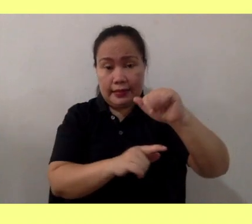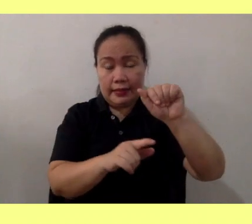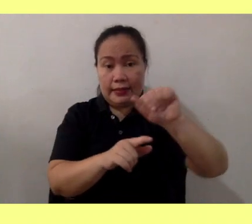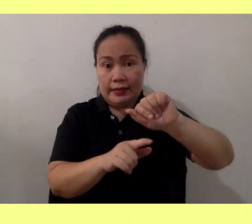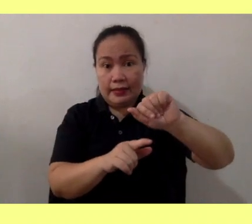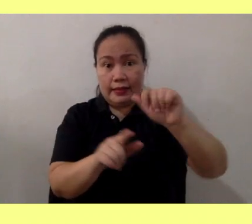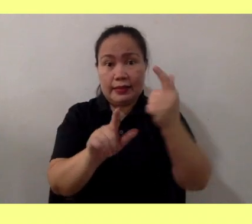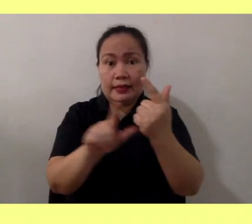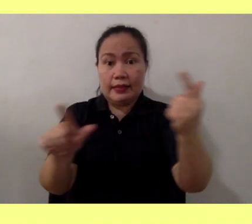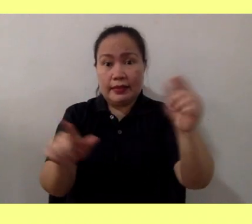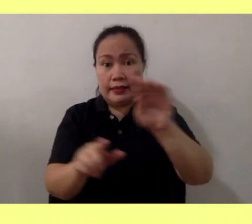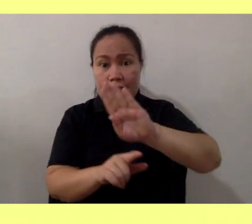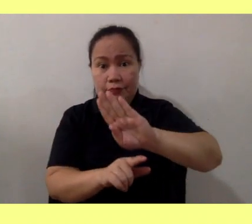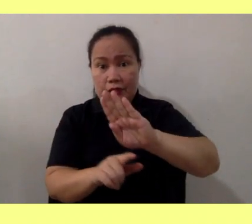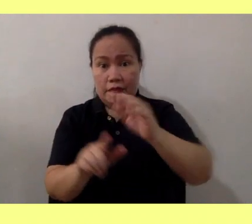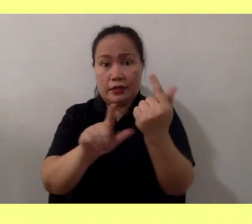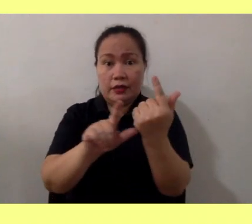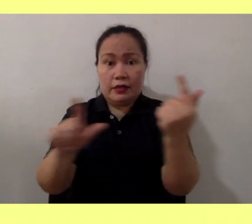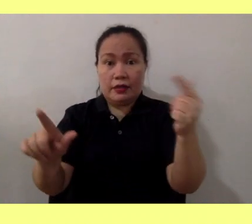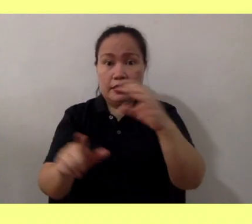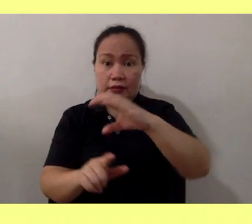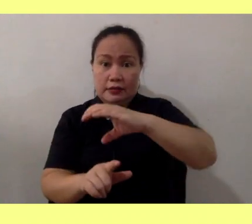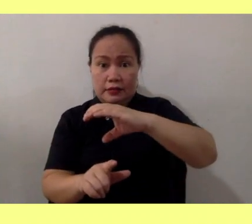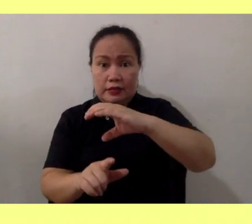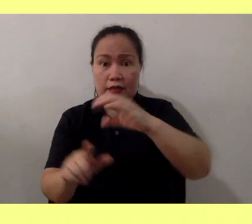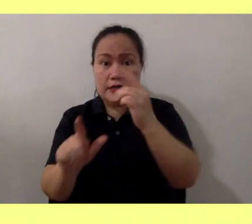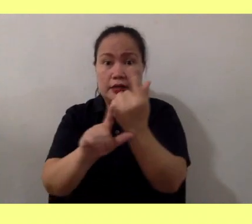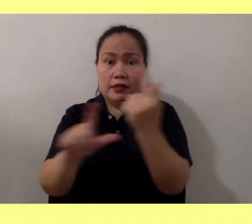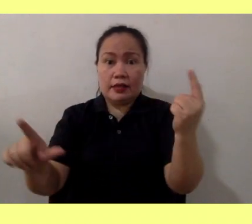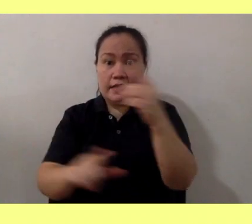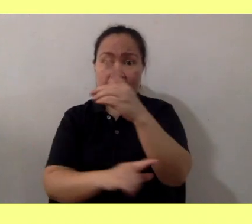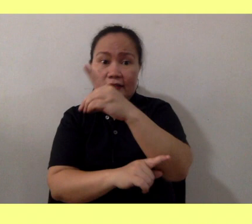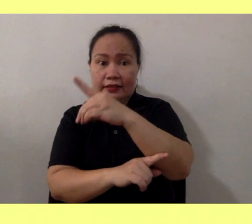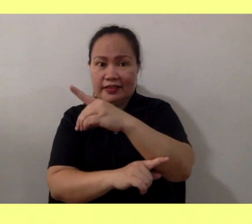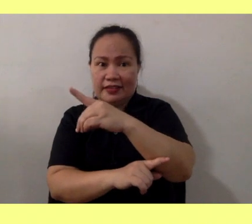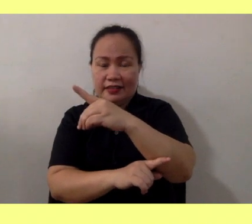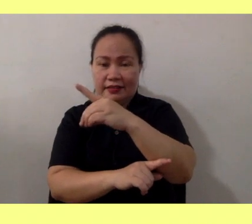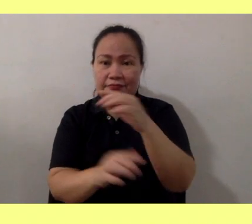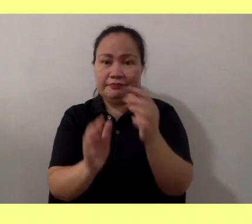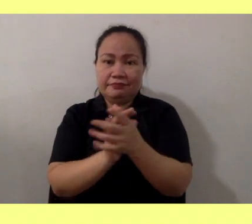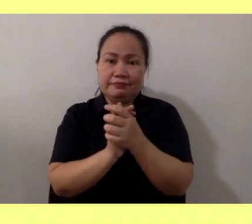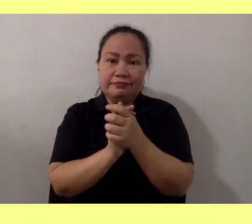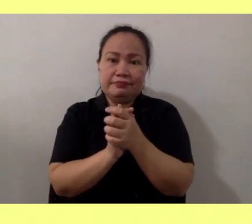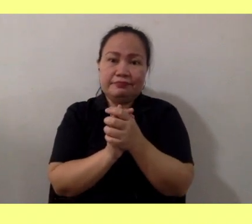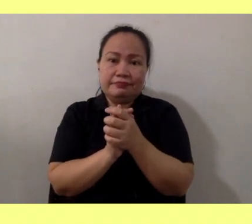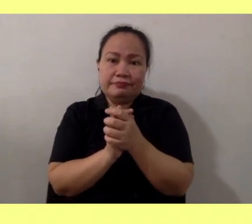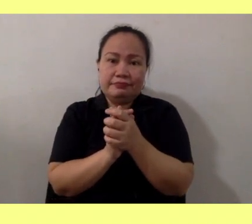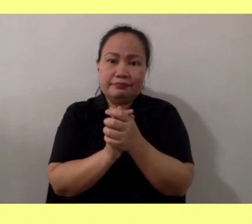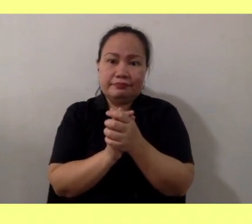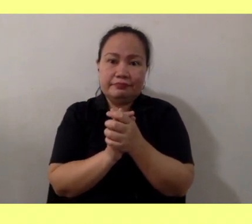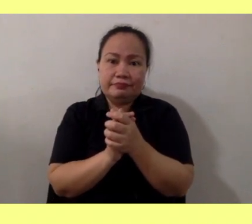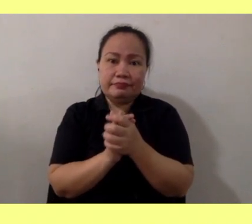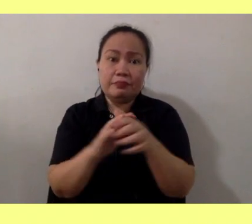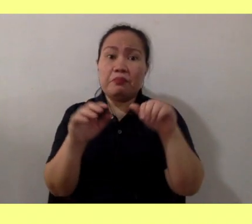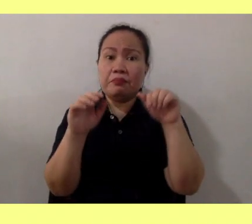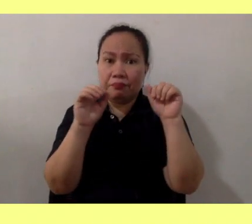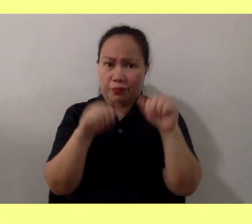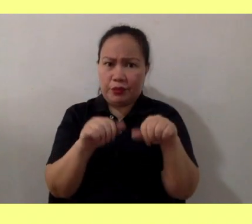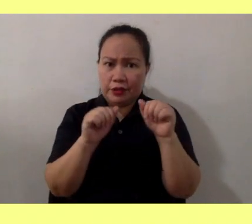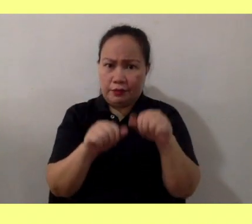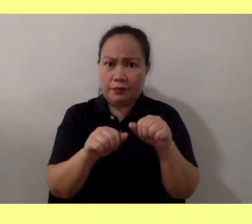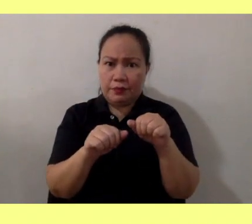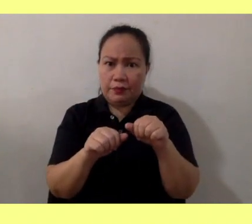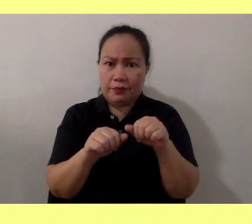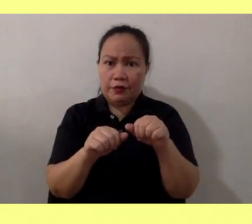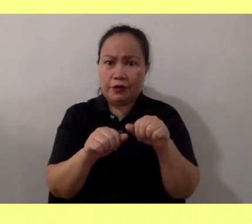A, line B, line C, line D. Okay? So, we have 4. So, another name for line B is pwede